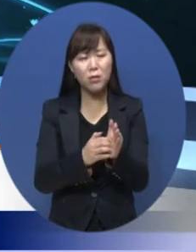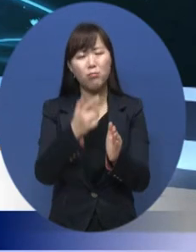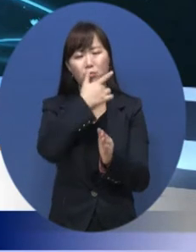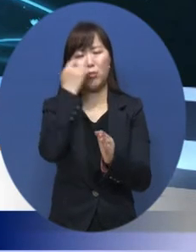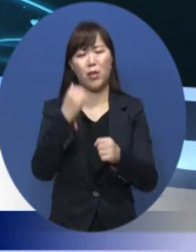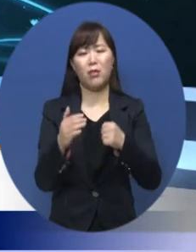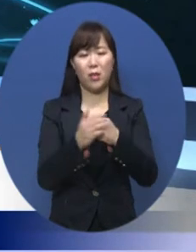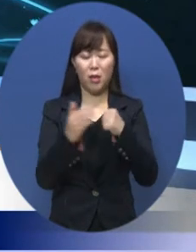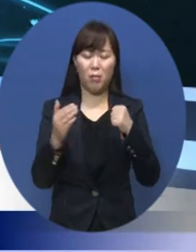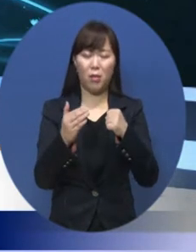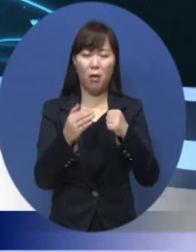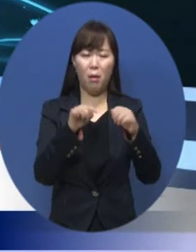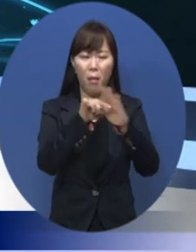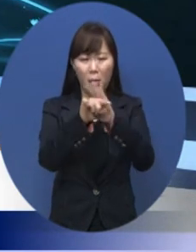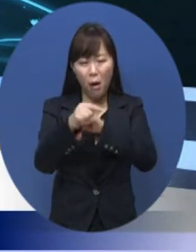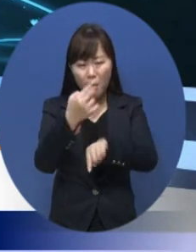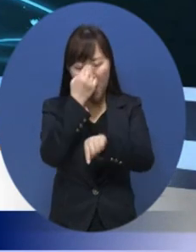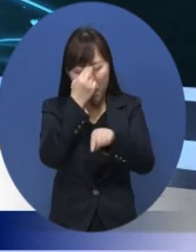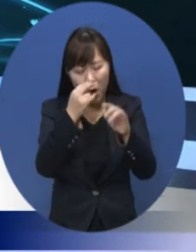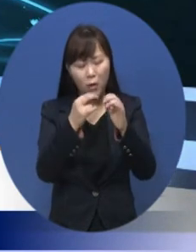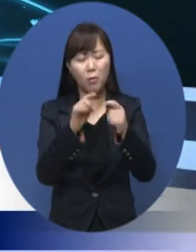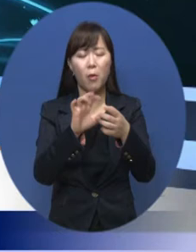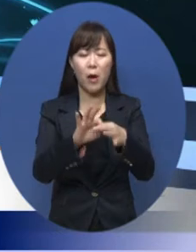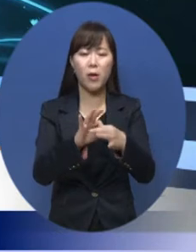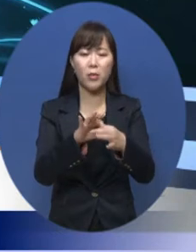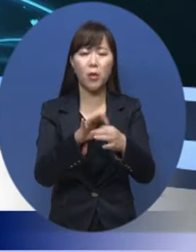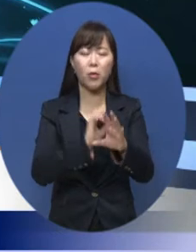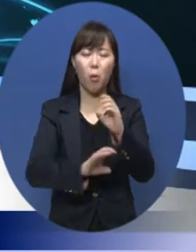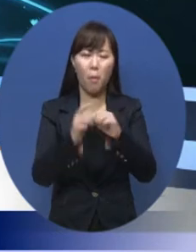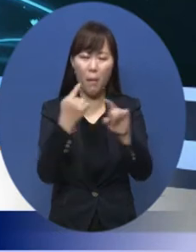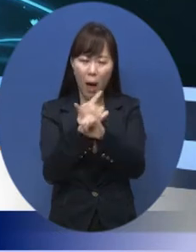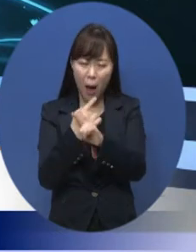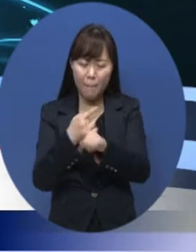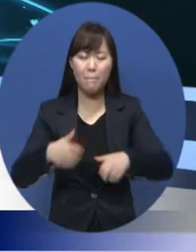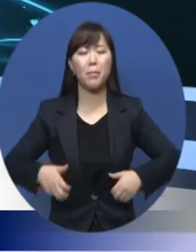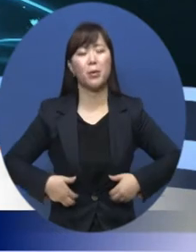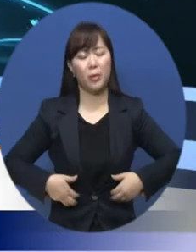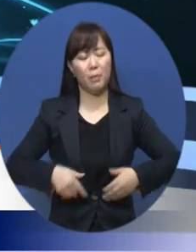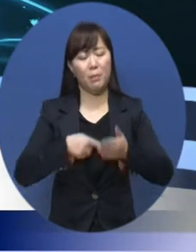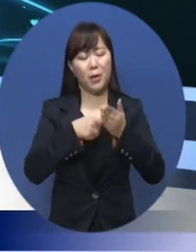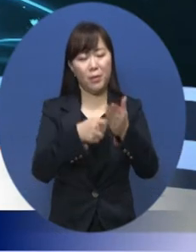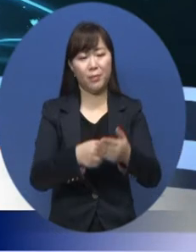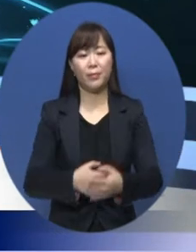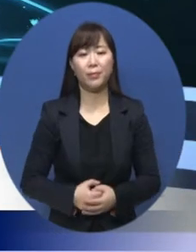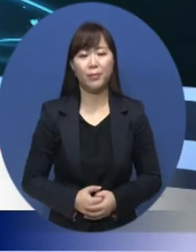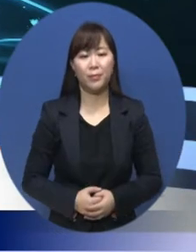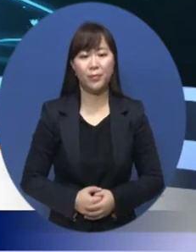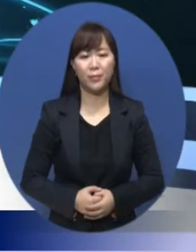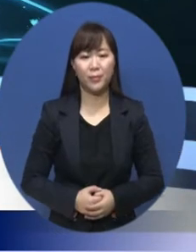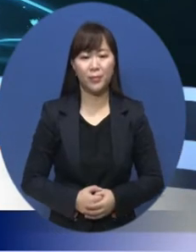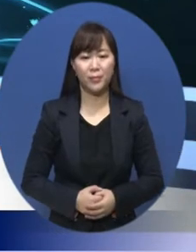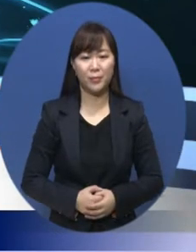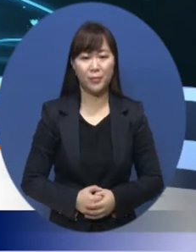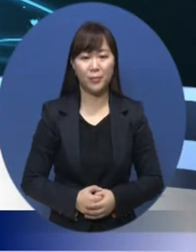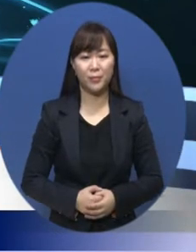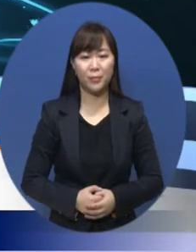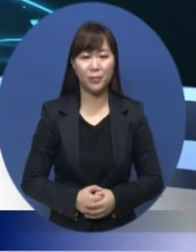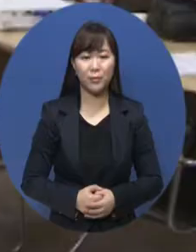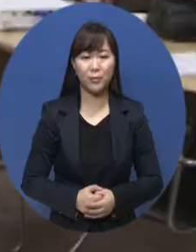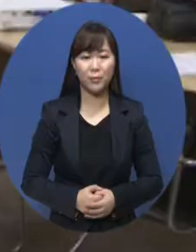드러나 취약계층의 접근성 향상에 대한 필요성이 제기됐습니다. 자세한 내용 박성용 기자가 보도합니다.